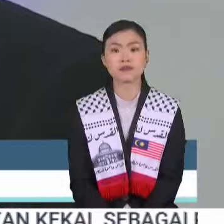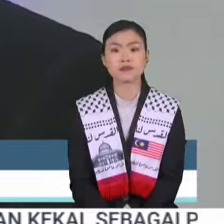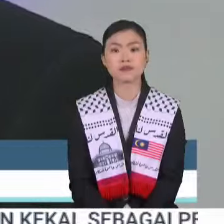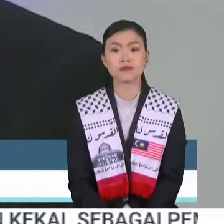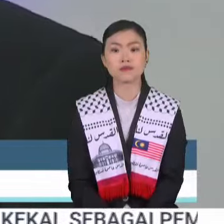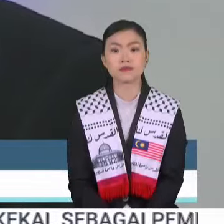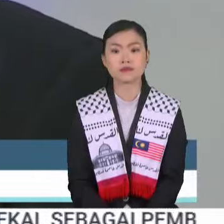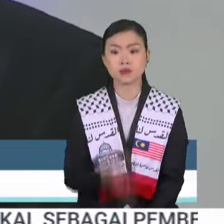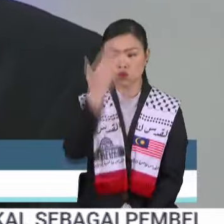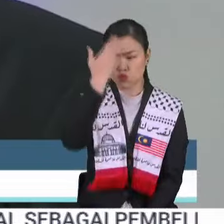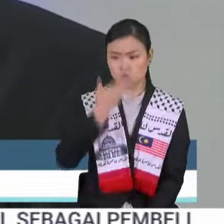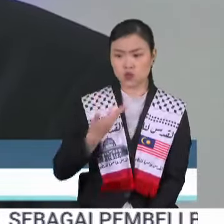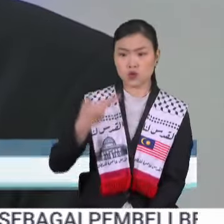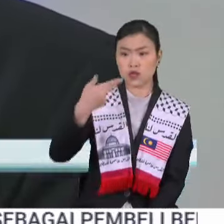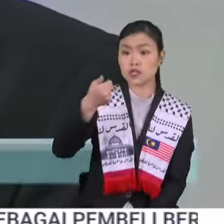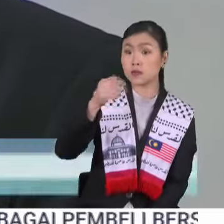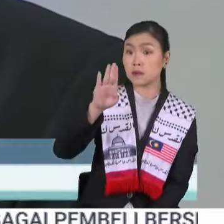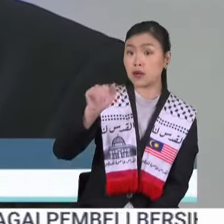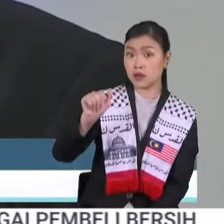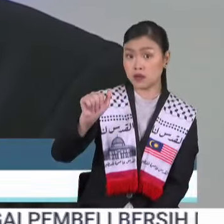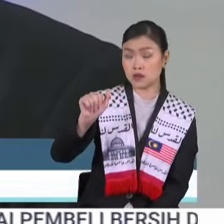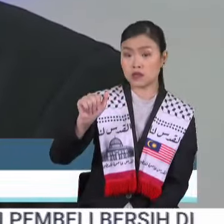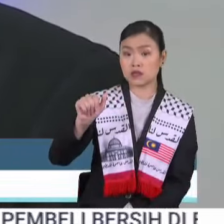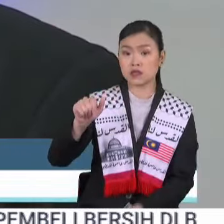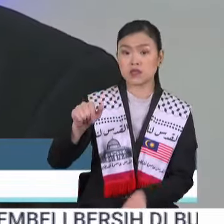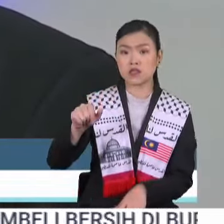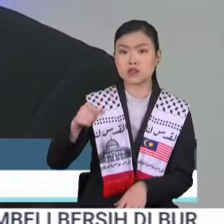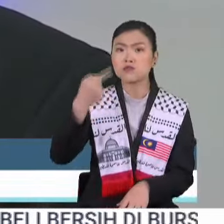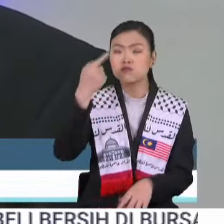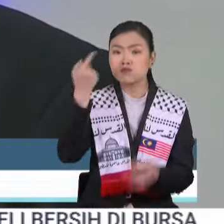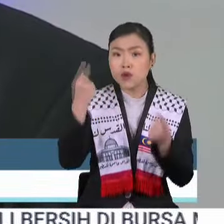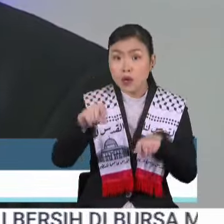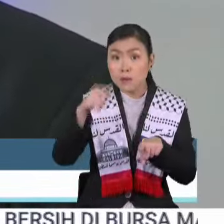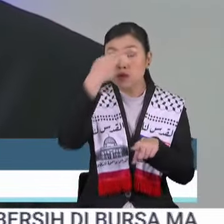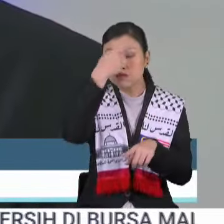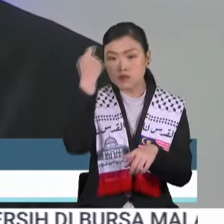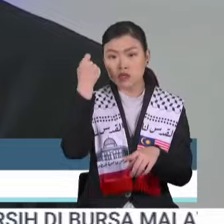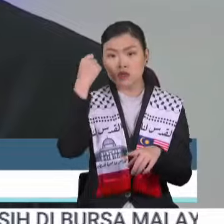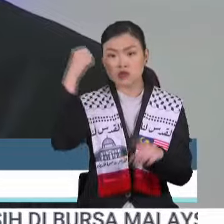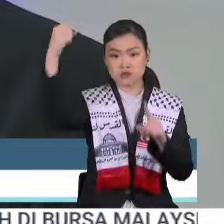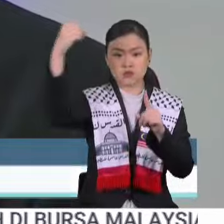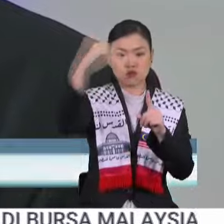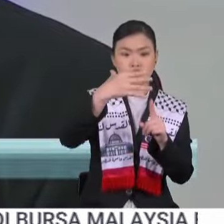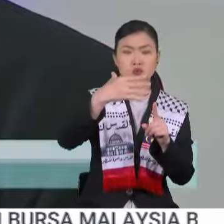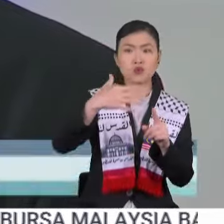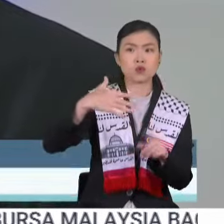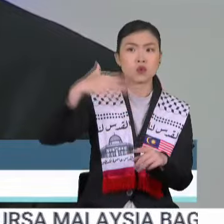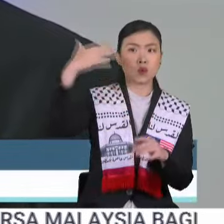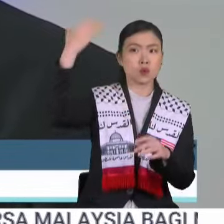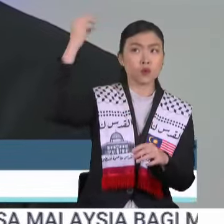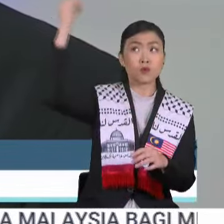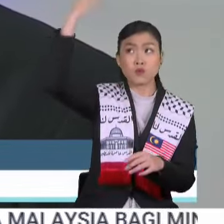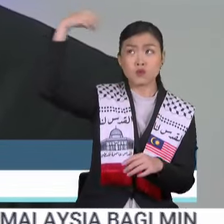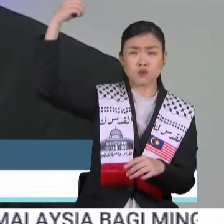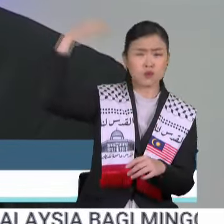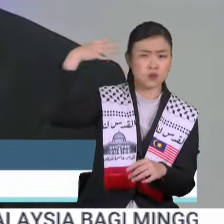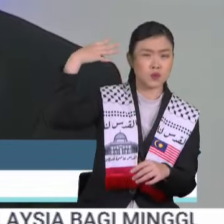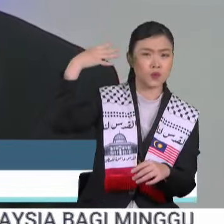Strok haba ni adalah satu kesan pendedahan kepada kepanasan yang melampau di